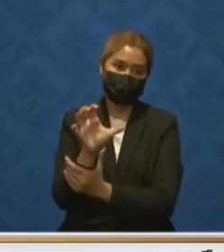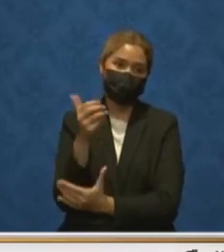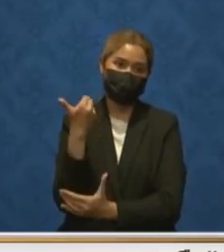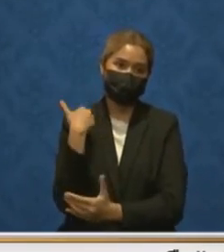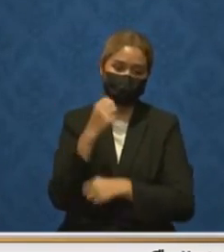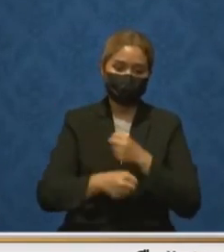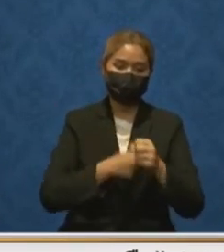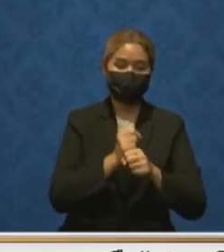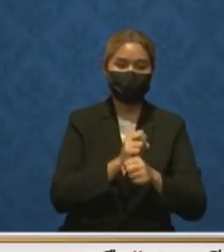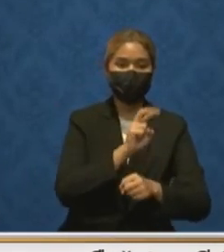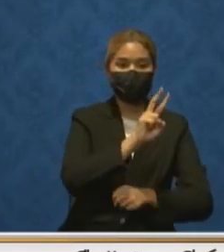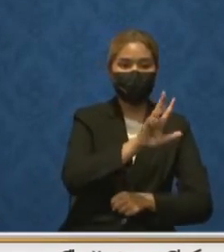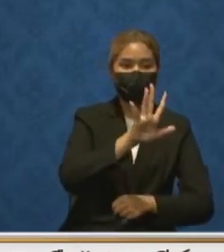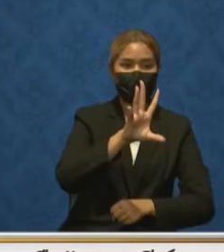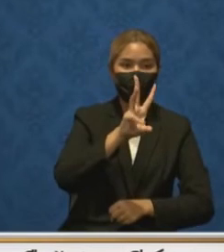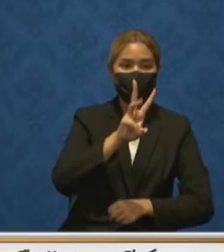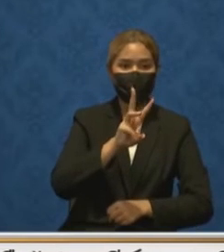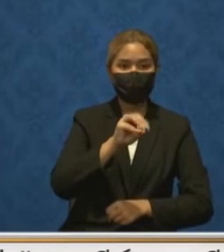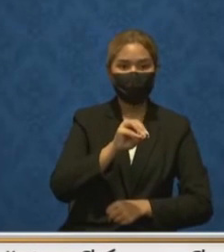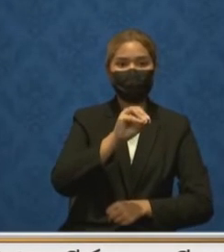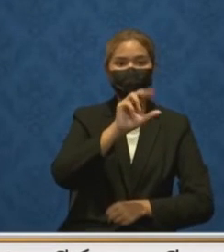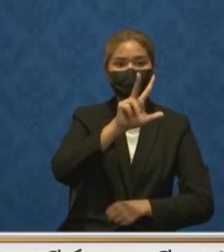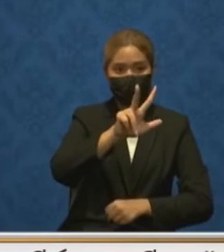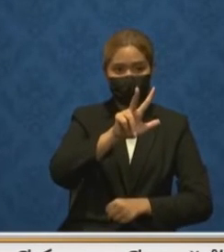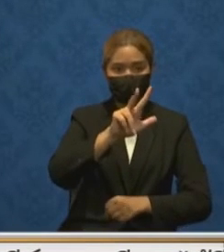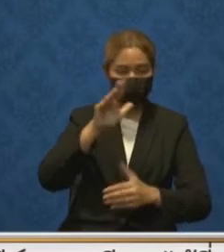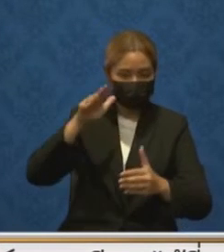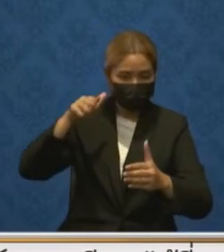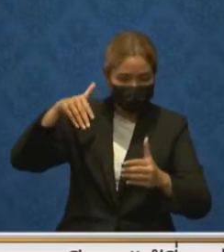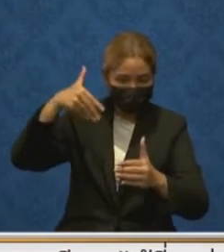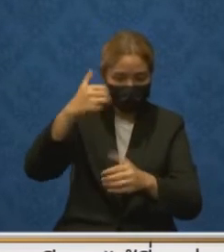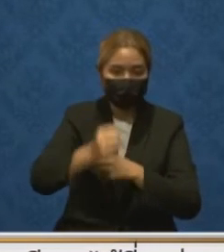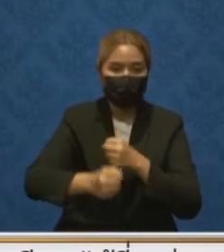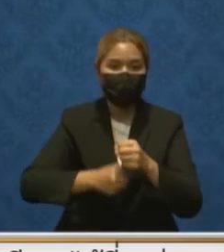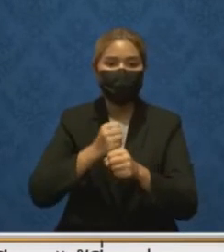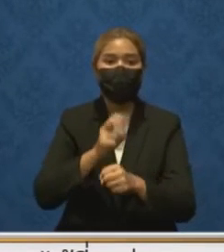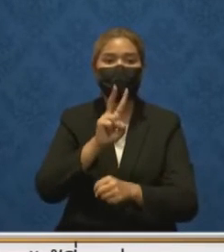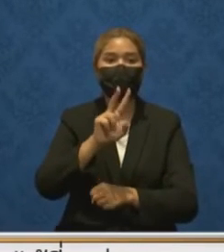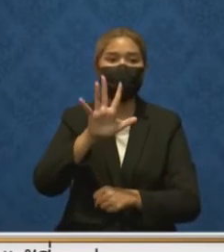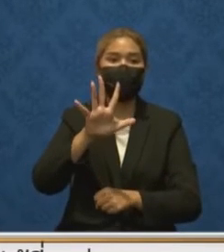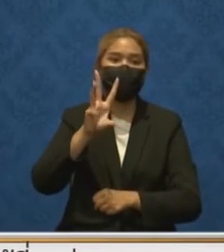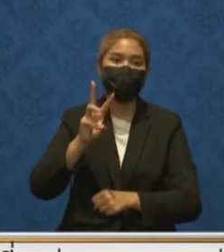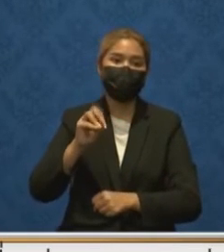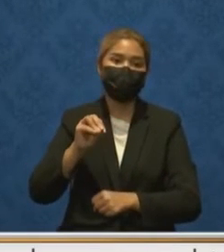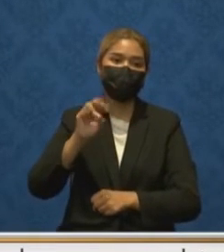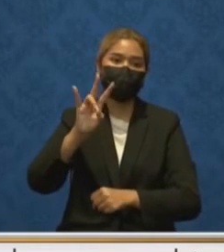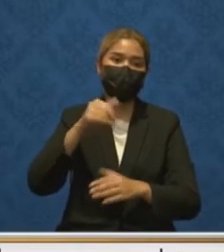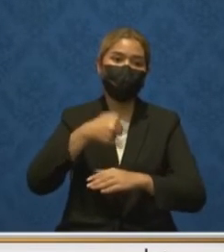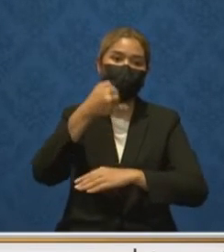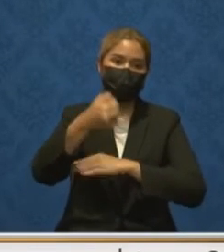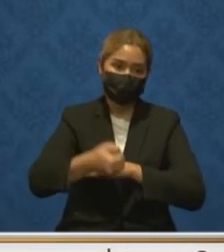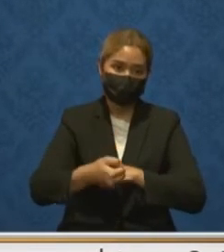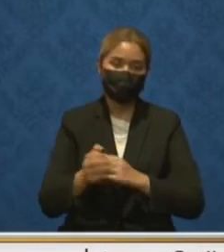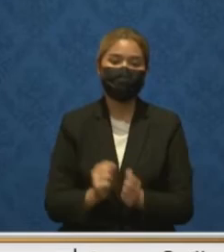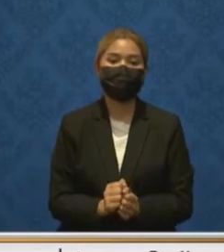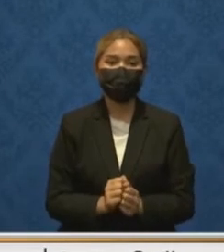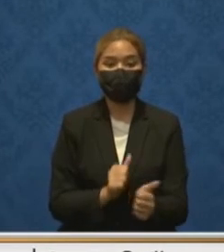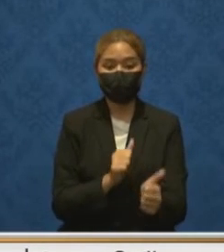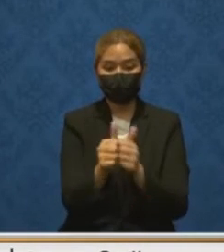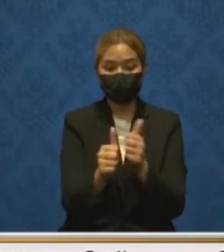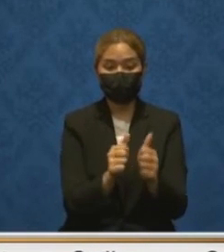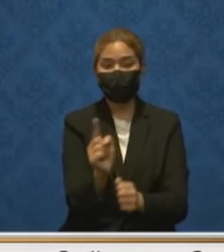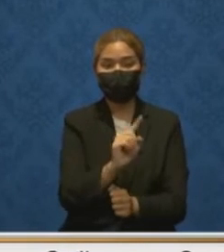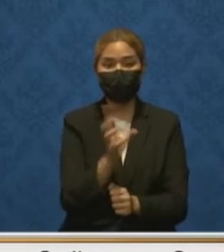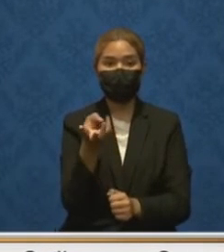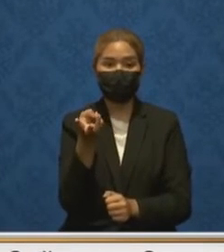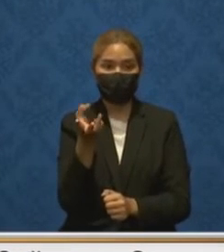จะจบในปี 67ประเด็สำคญที่เราต้องแข่งกับคู่แข่งของเราเรื่องข้าวก็คือเรามีจุดอ่อน